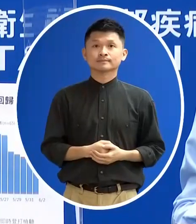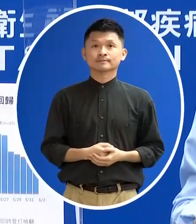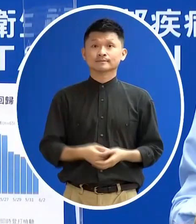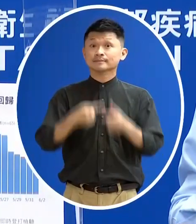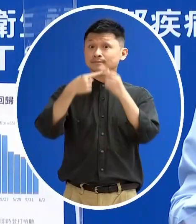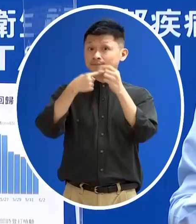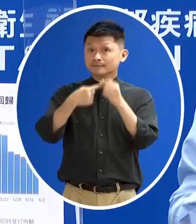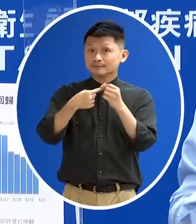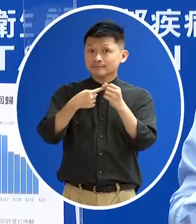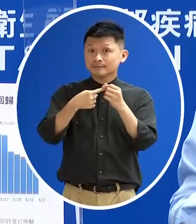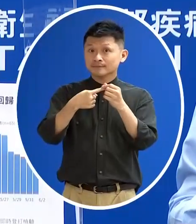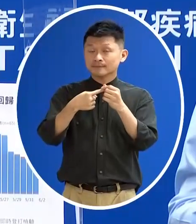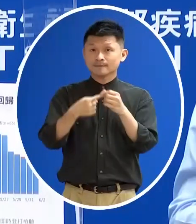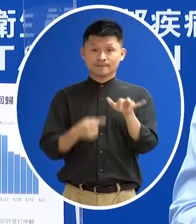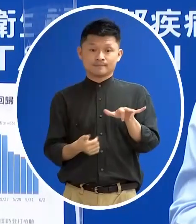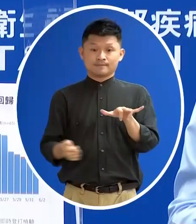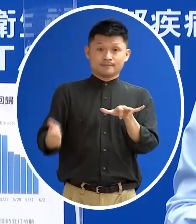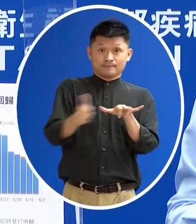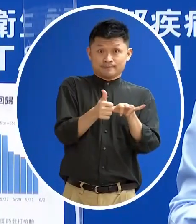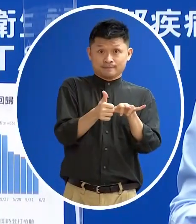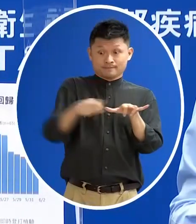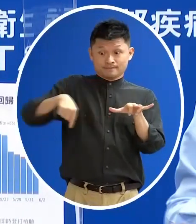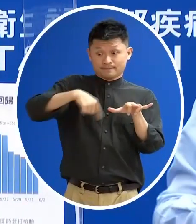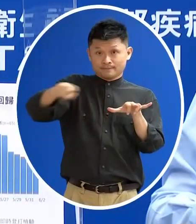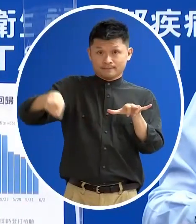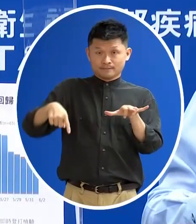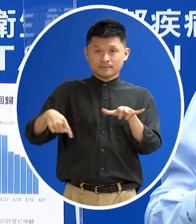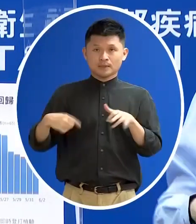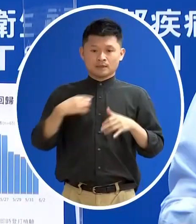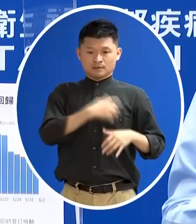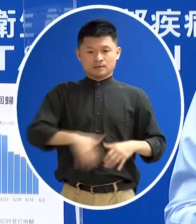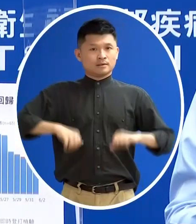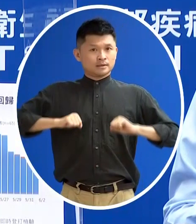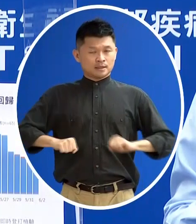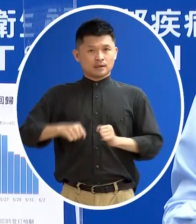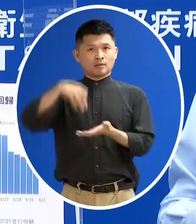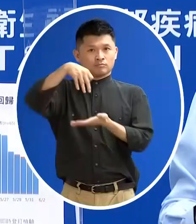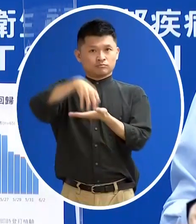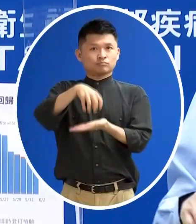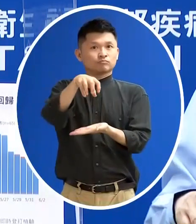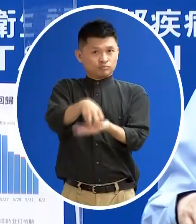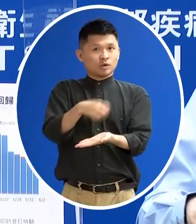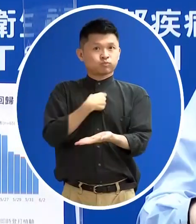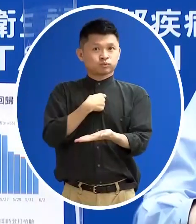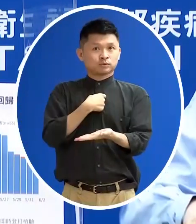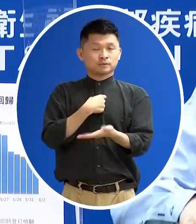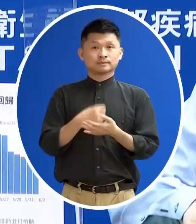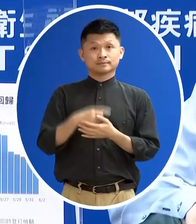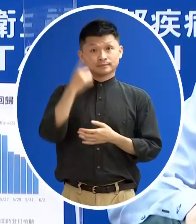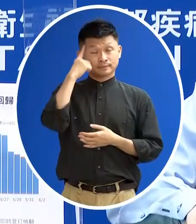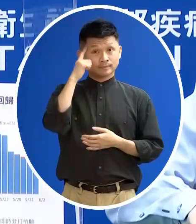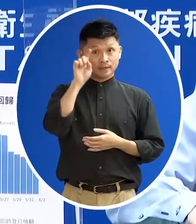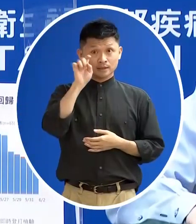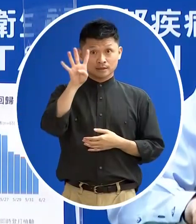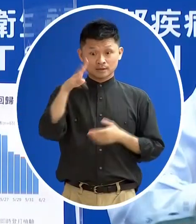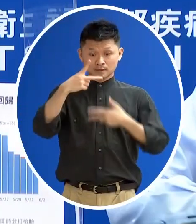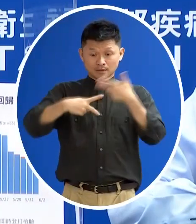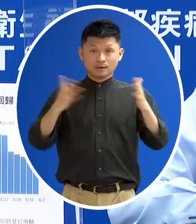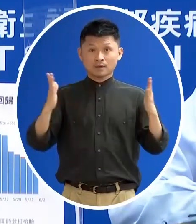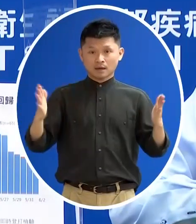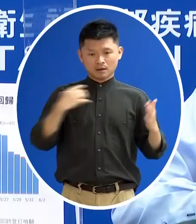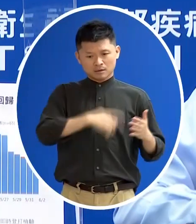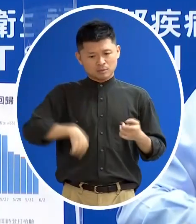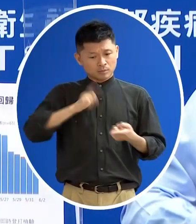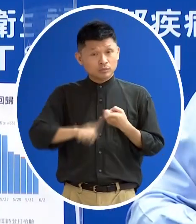一个所有要登飞机的人都要填写健康声明书。那声明他这是4天里面有无